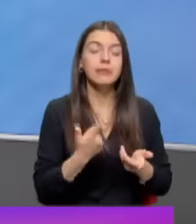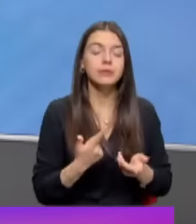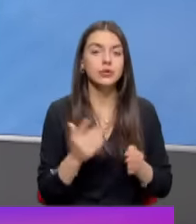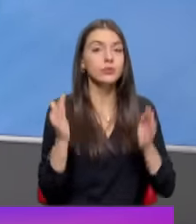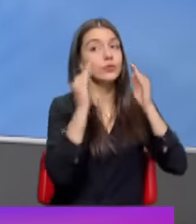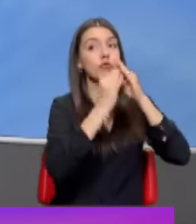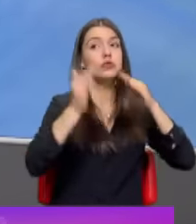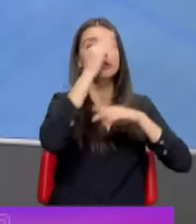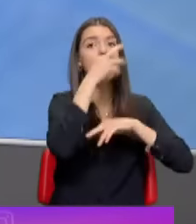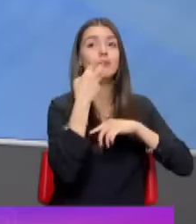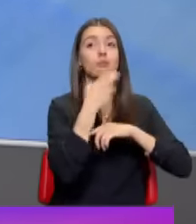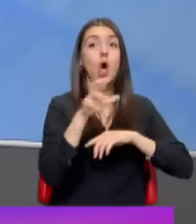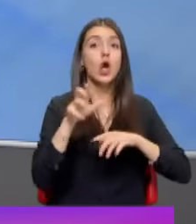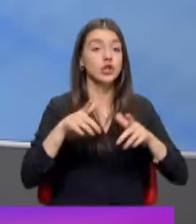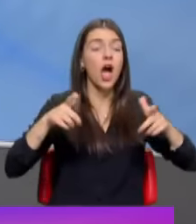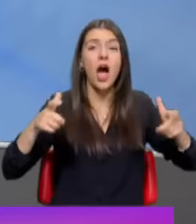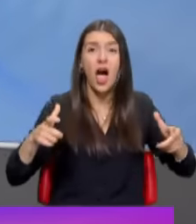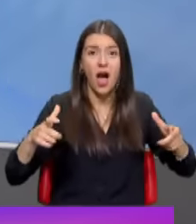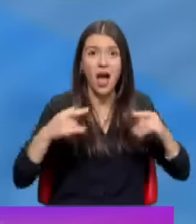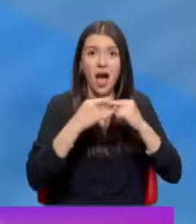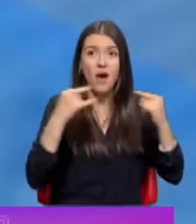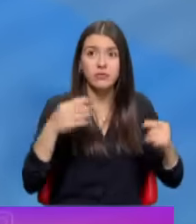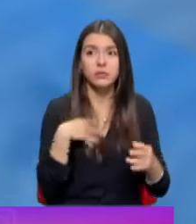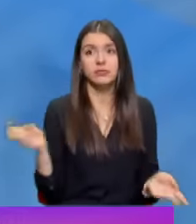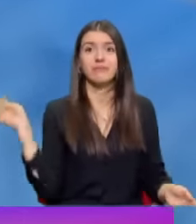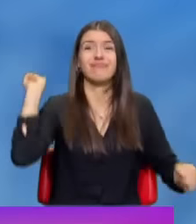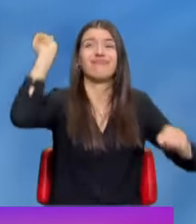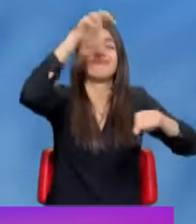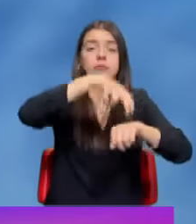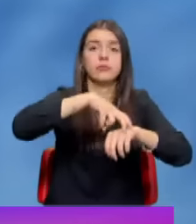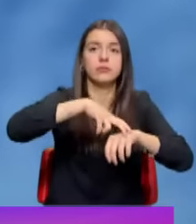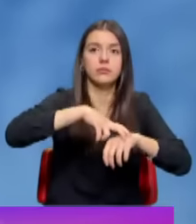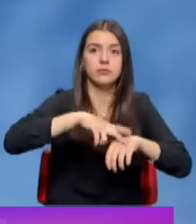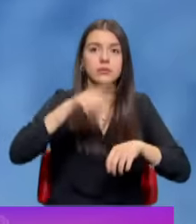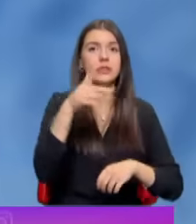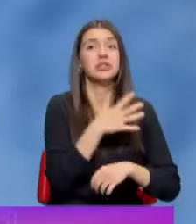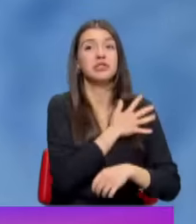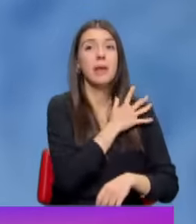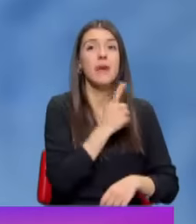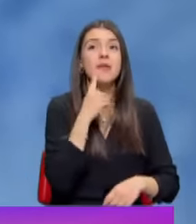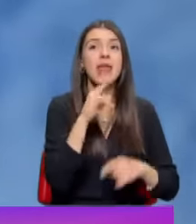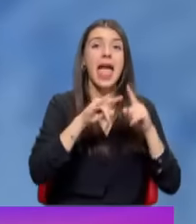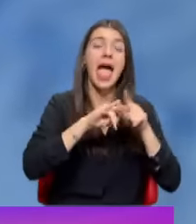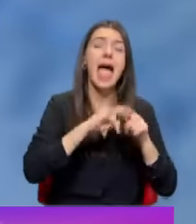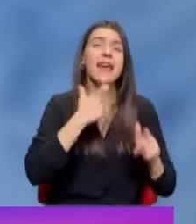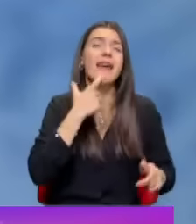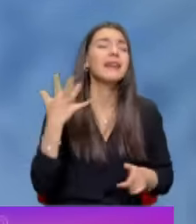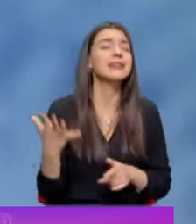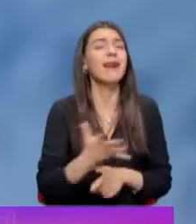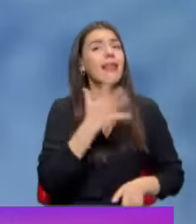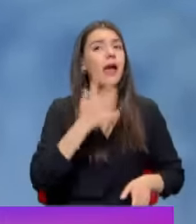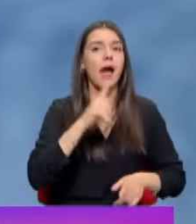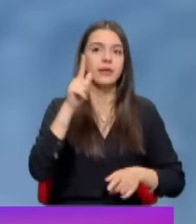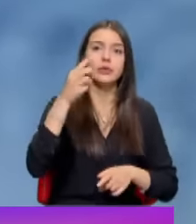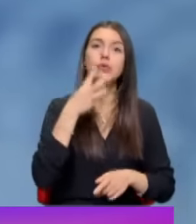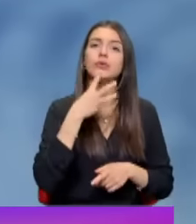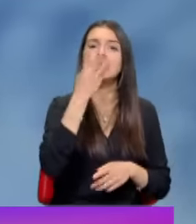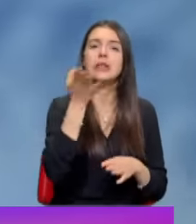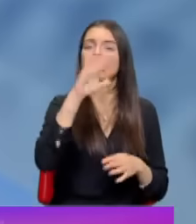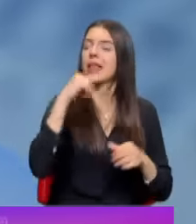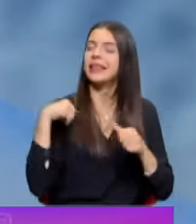boş havuza atladım. CHP lideri Özgür Özel Hürriyet'in Hey Gidi Yıllar köşesine 3 yıl sonra yeniden konuk